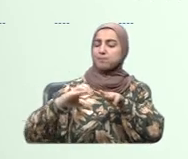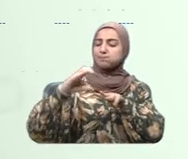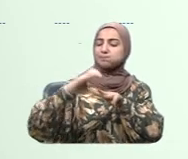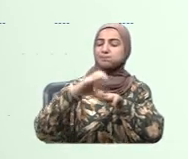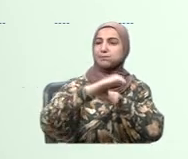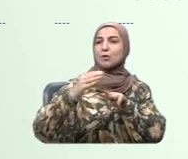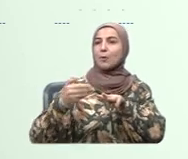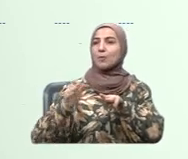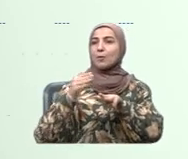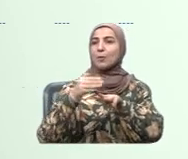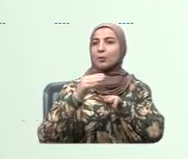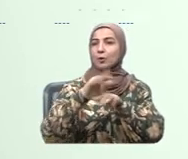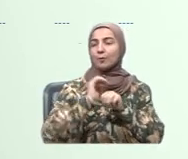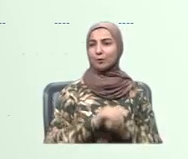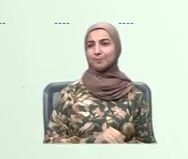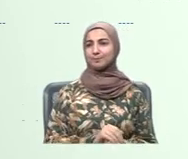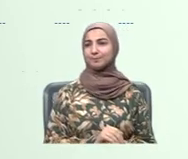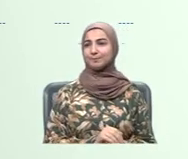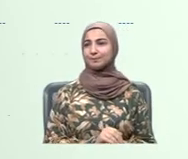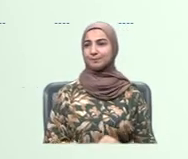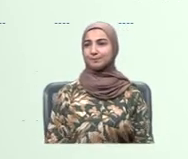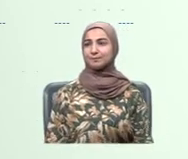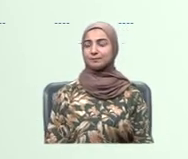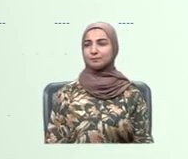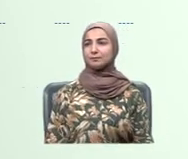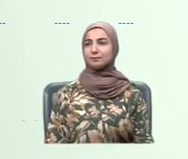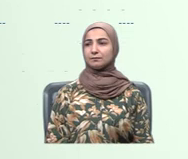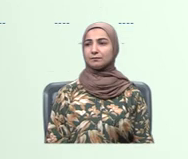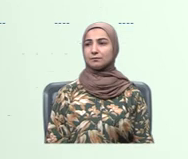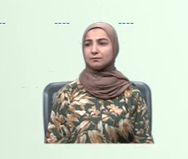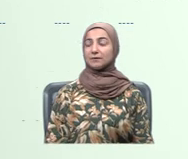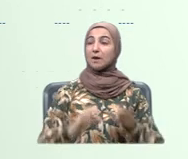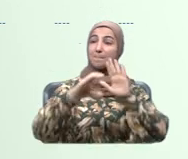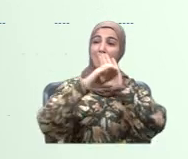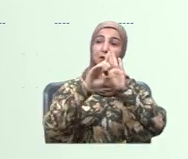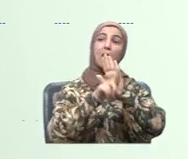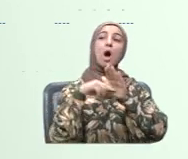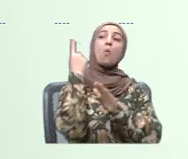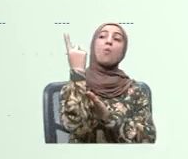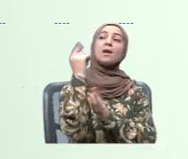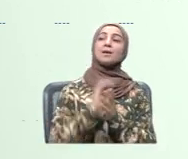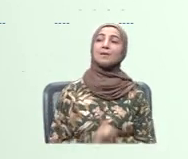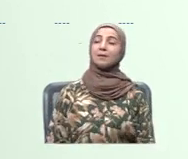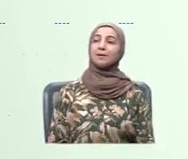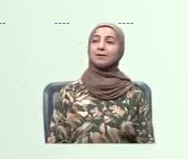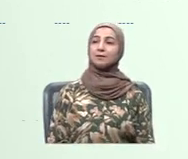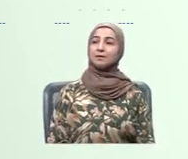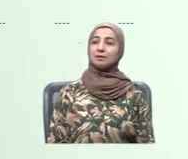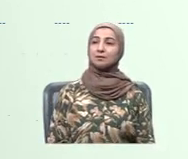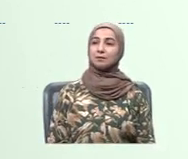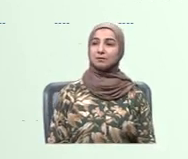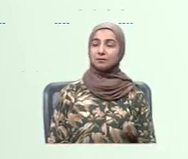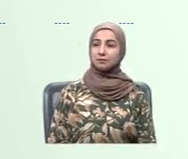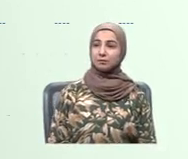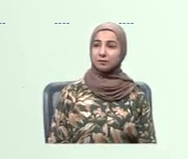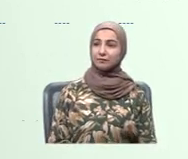مقاطع وفق البنية الثلاثية. المقطع الأول سنجده فقط